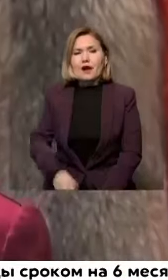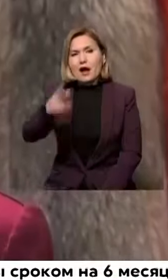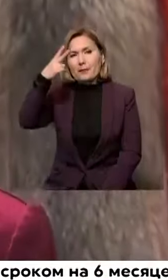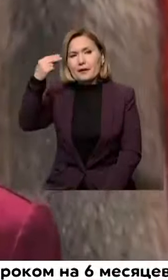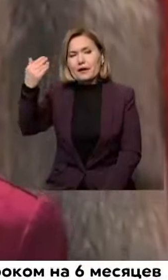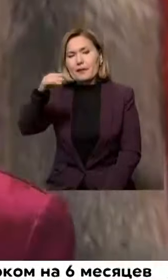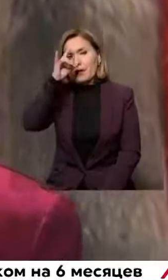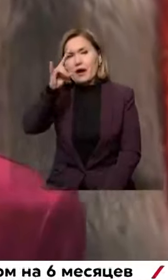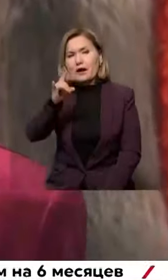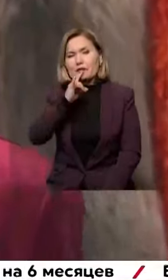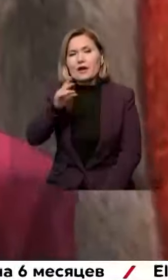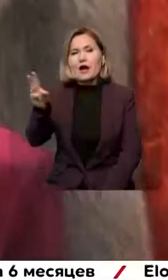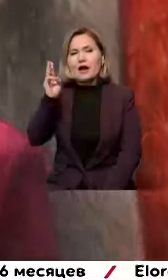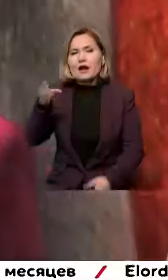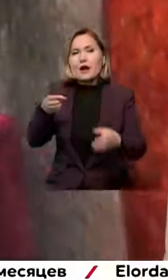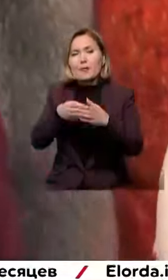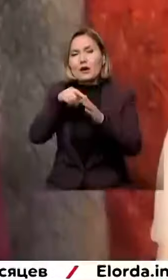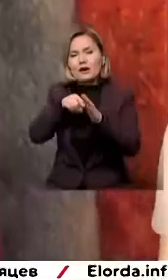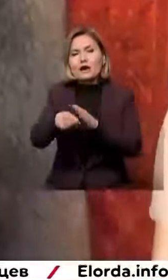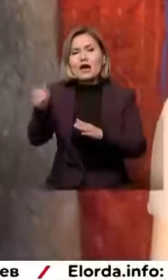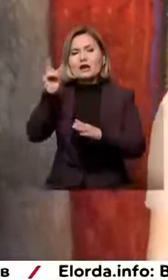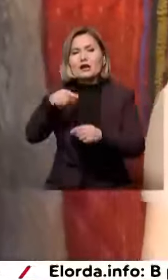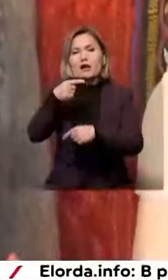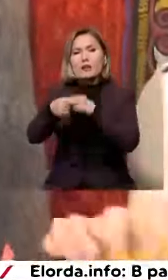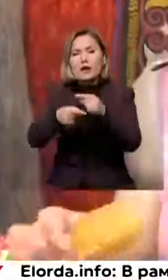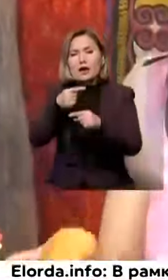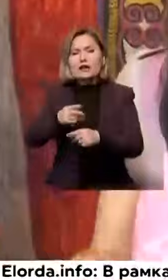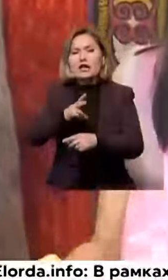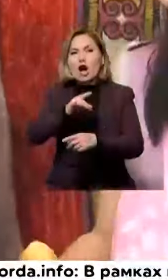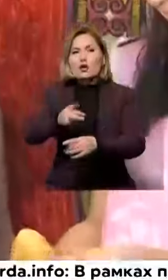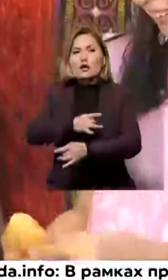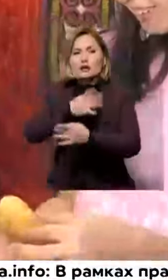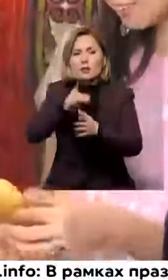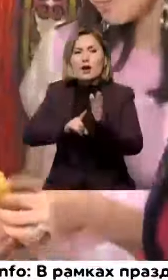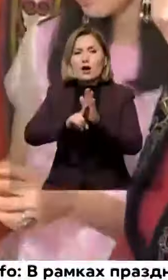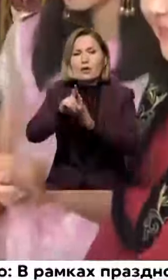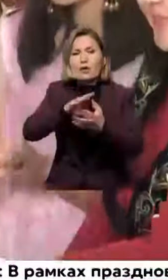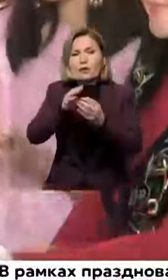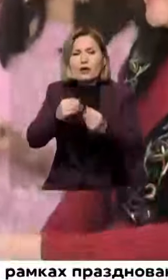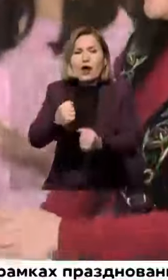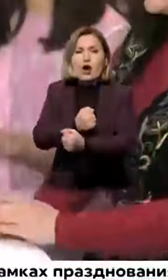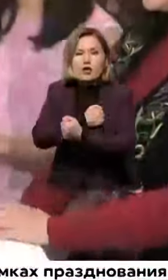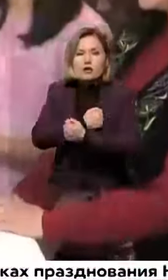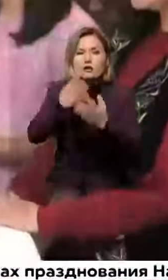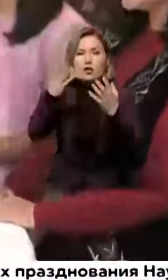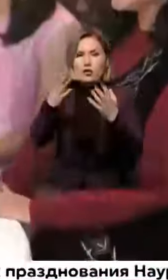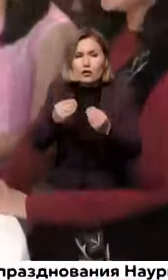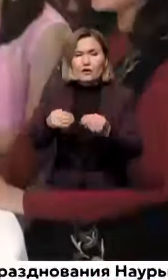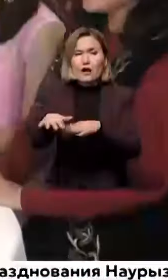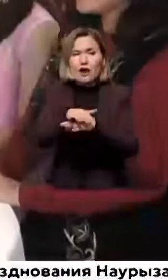Бельгиядағы Қазақстанның елшілігінде ежелден келе жатқан Наурыз мейрамының бастауы көрісу күні тойланып